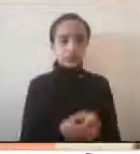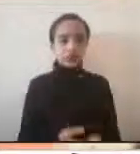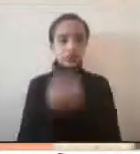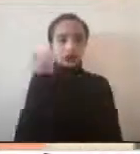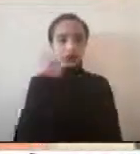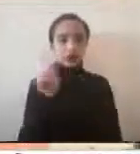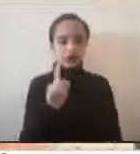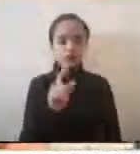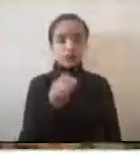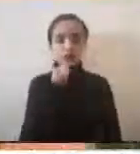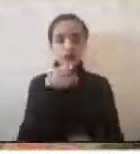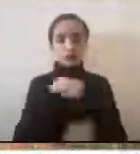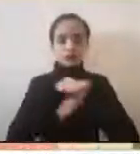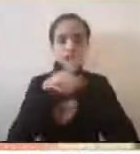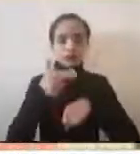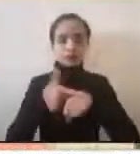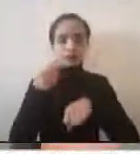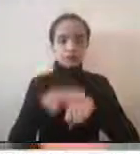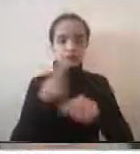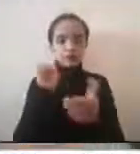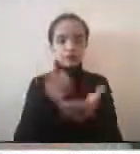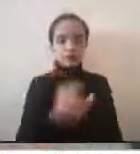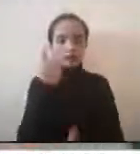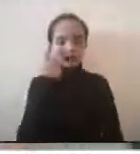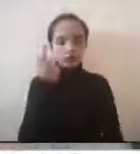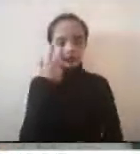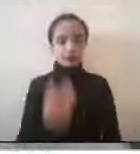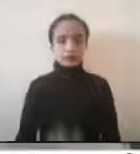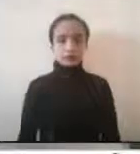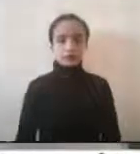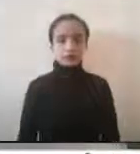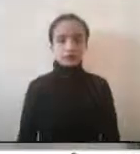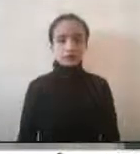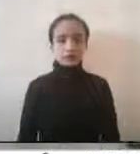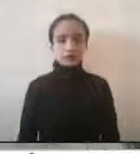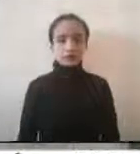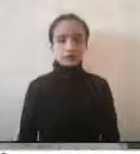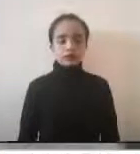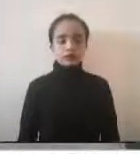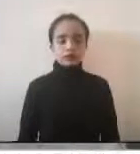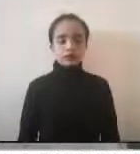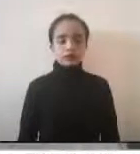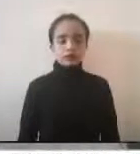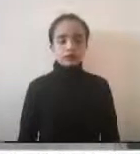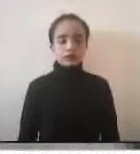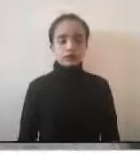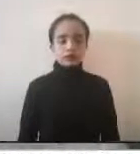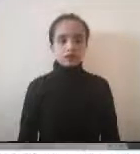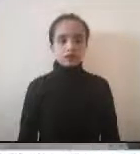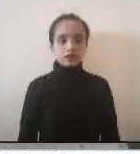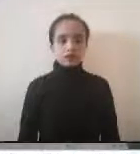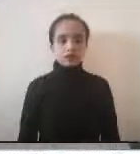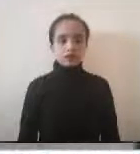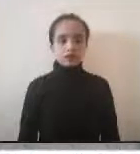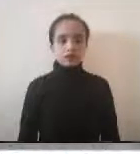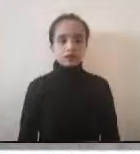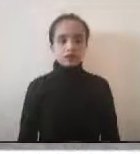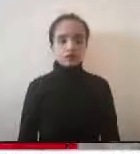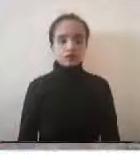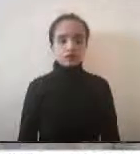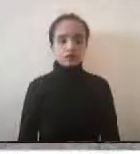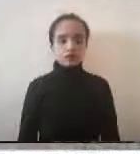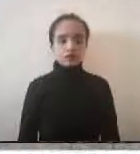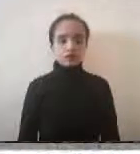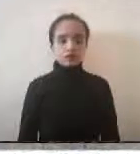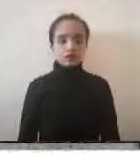buhay. Narito naman ang kanyang naging pahayag. Kasi pag nag-level 2-3 na tayo, wala naman